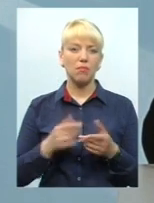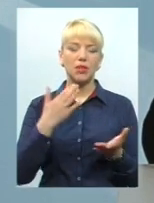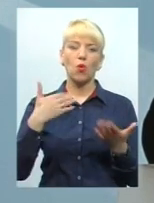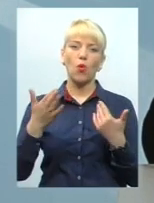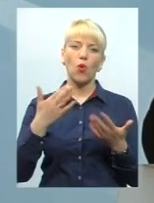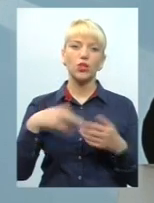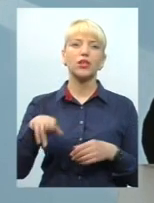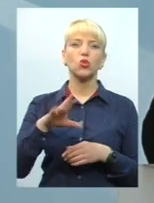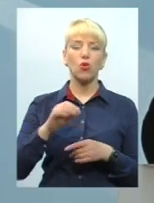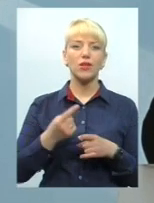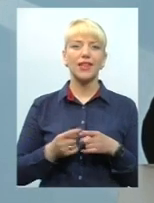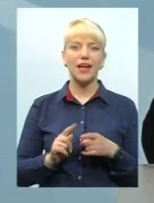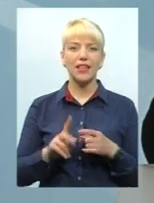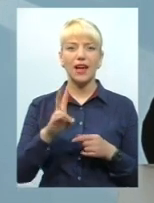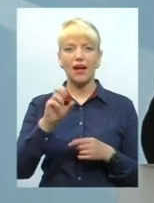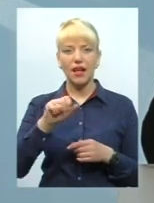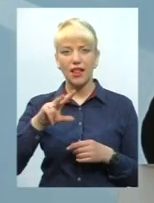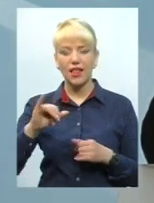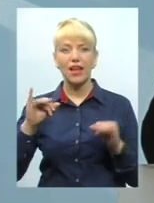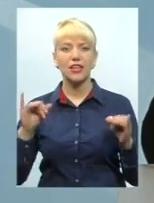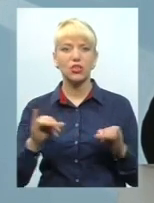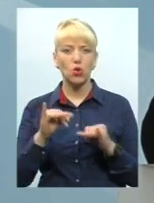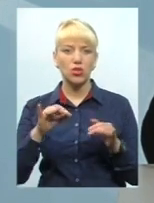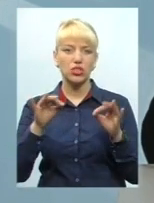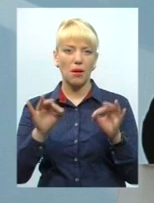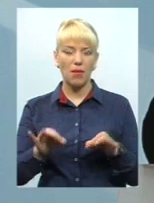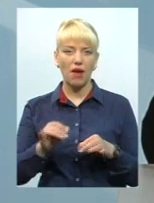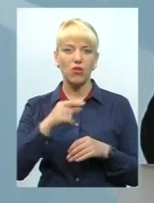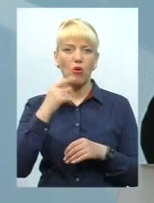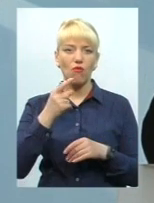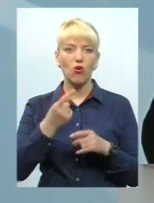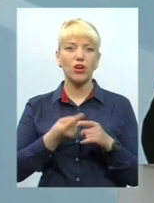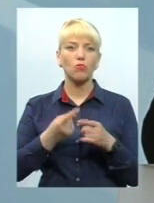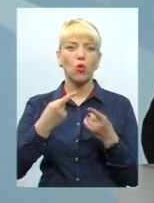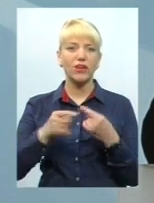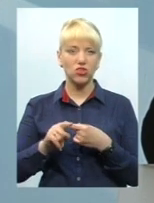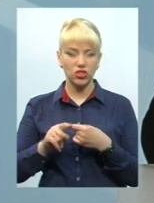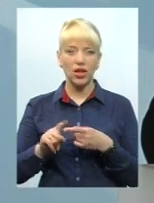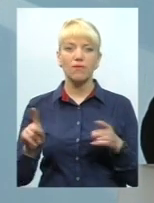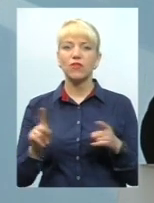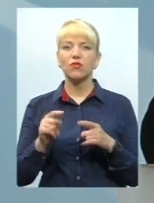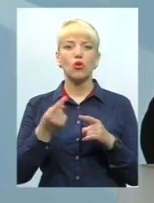до неї, але історична правда нам говорить зовсім по-іншому. В чому вона полягає?